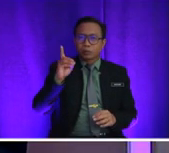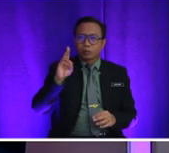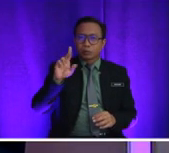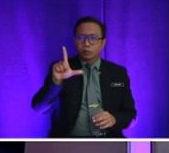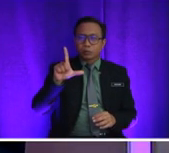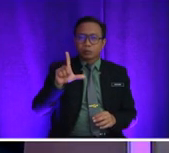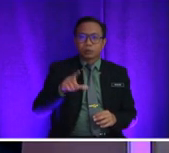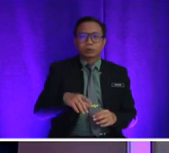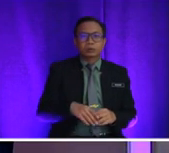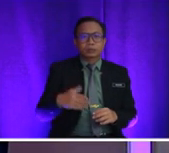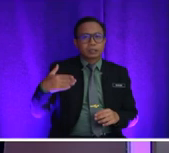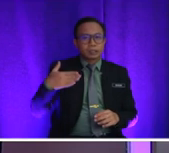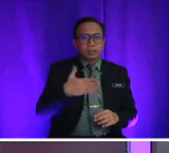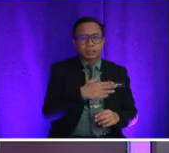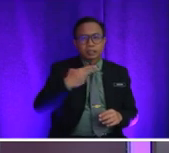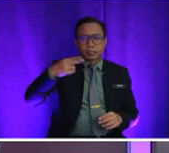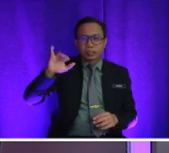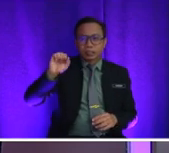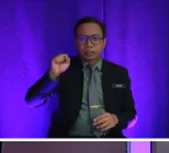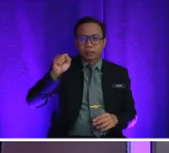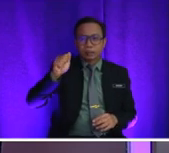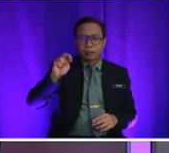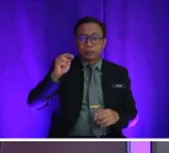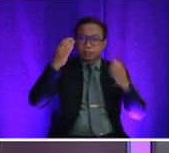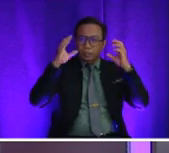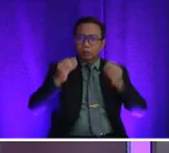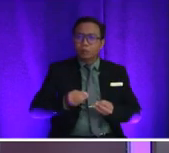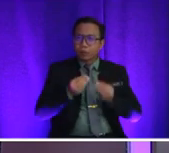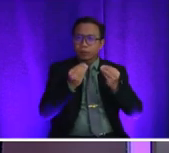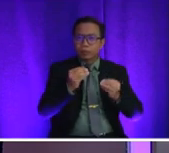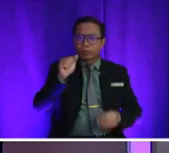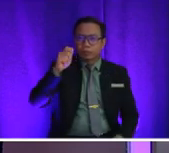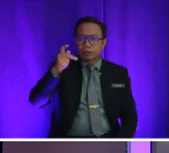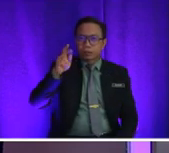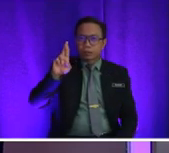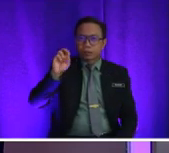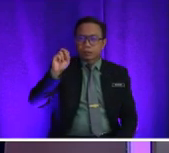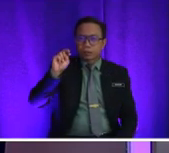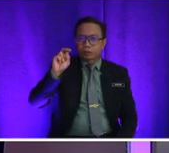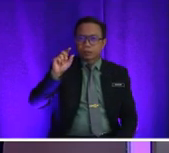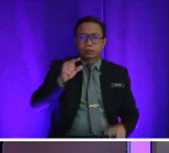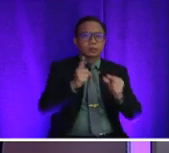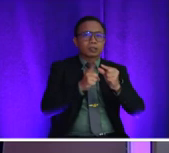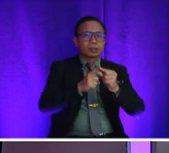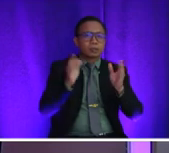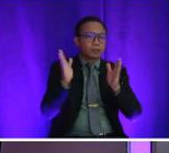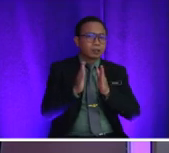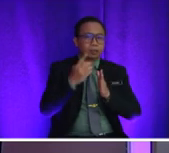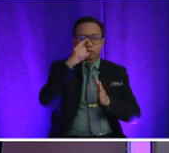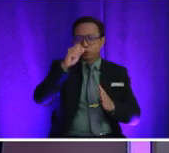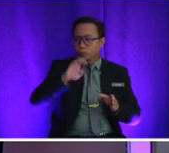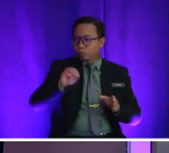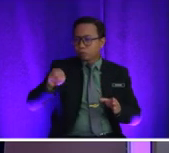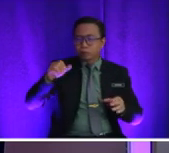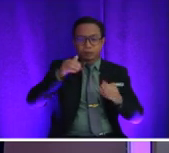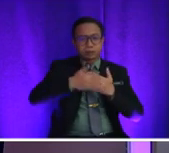ikayasa Oke kita cek dulu lebih suka bagi akronim supaya murid mudah paham dan mudah ingat yaitu